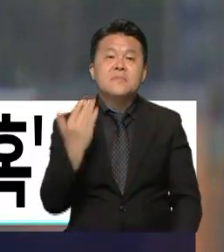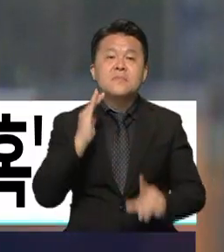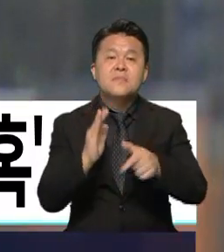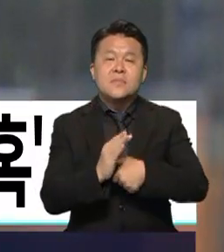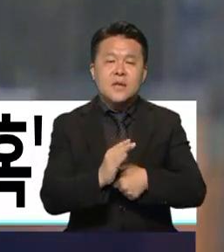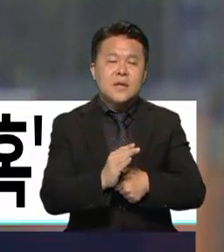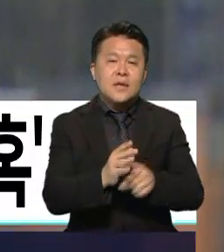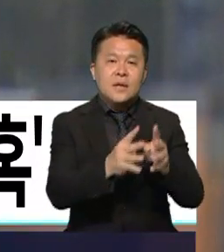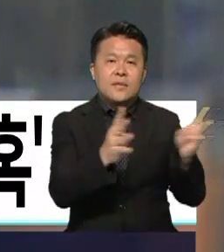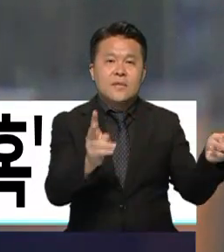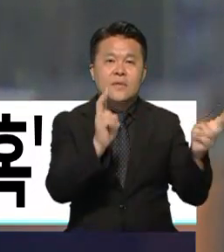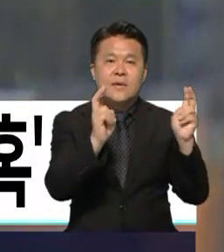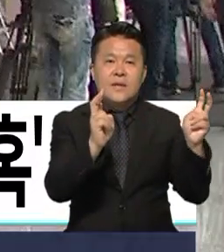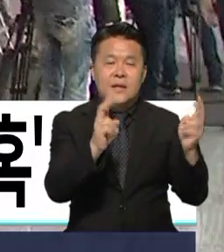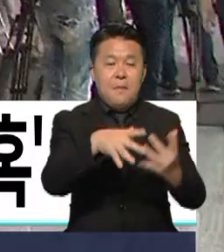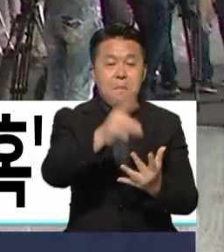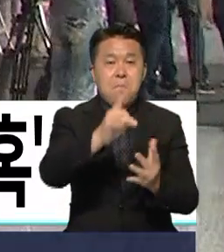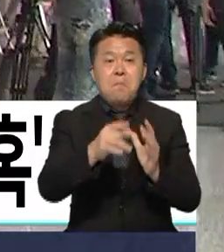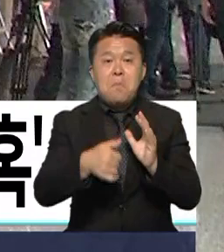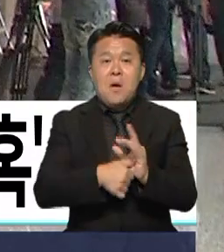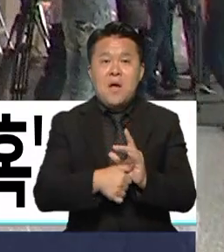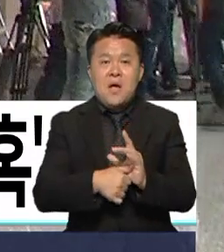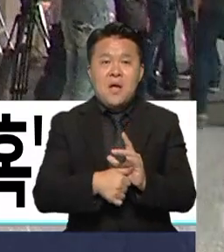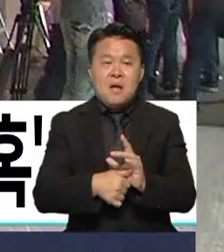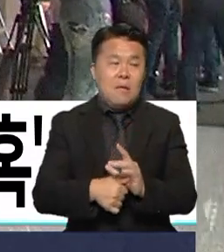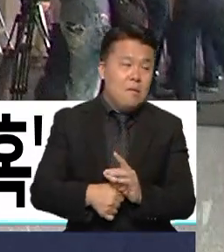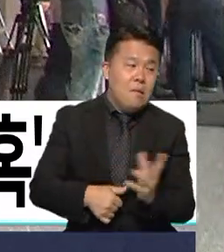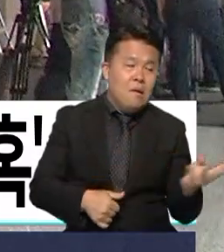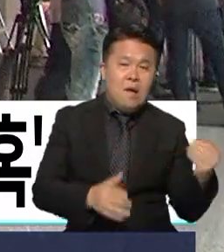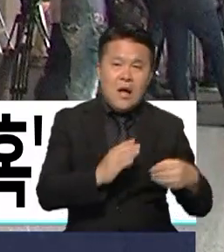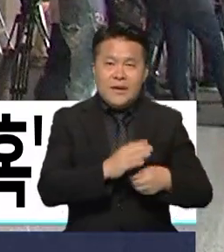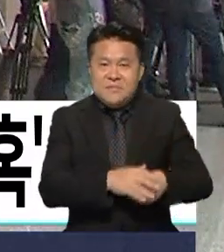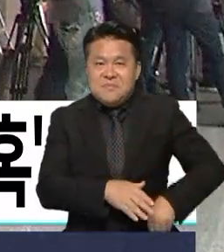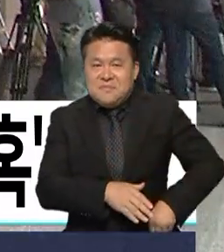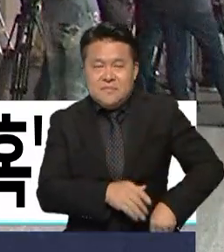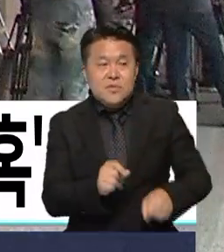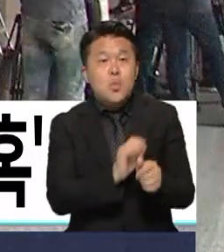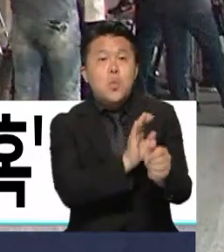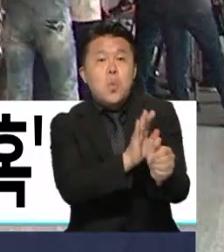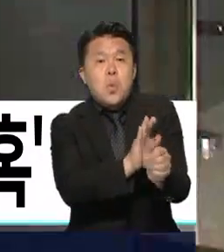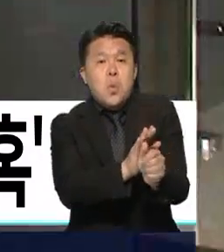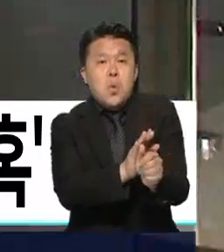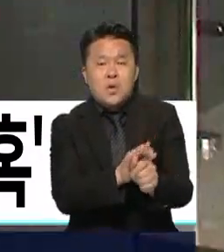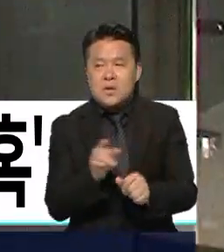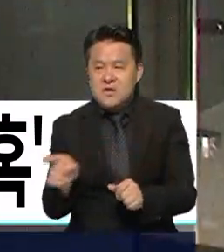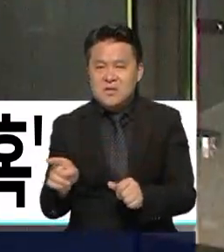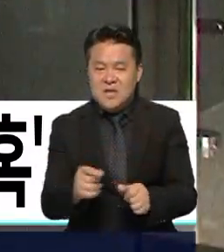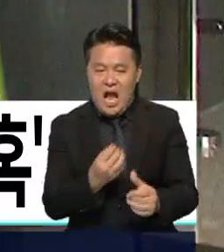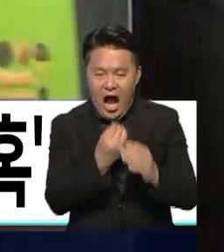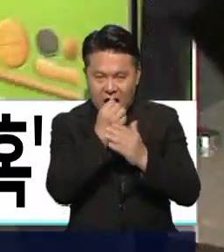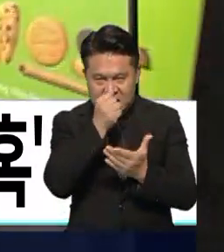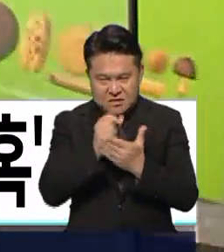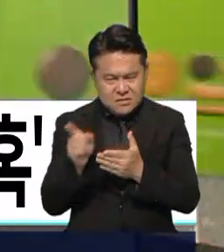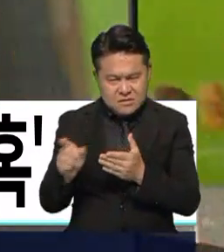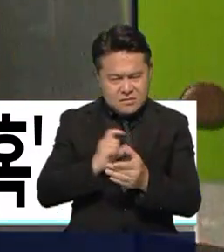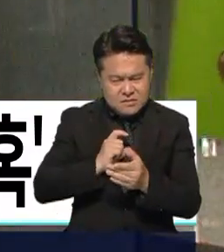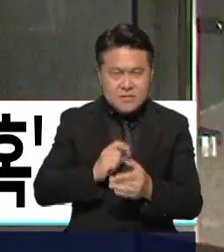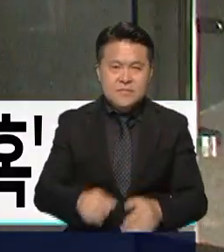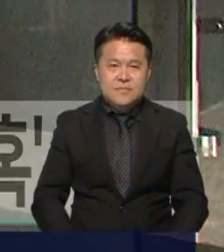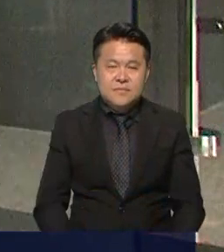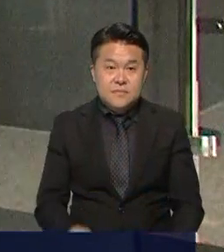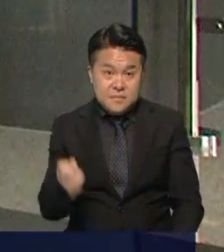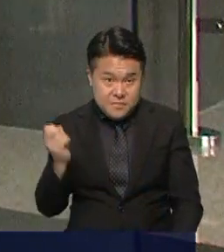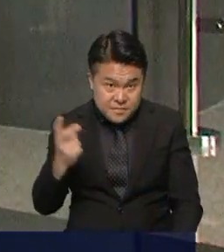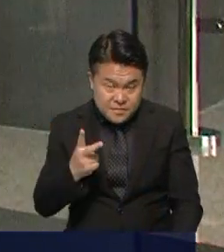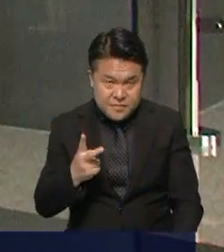a 씨는 당시 분양 대행사 선정 과정에서 수억원의 뒷돈을 받고 특혜를 주어 특경 법상 수제 혐의를 받고 있습니다